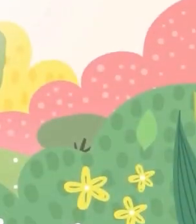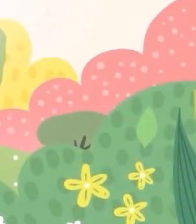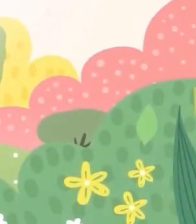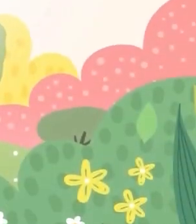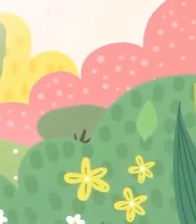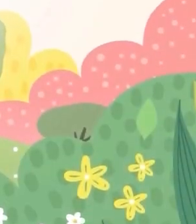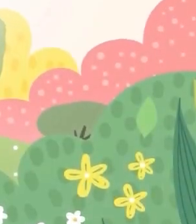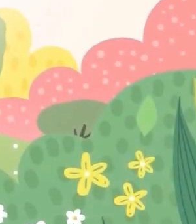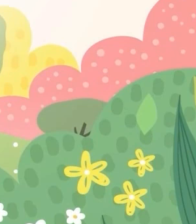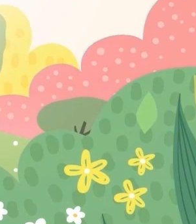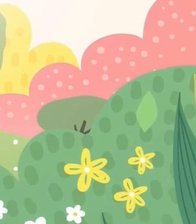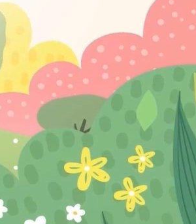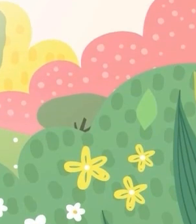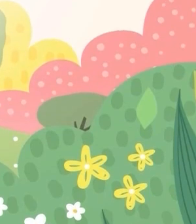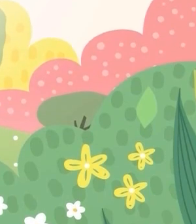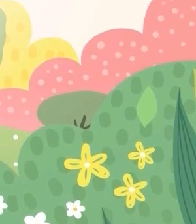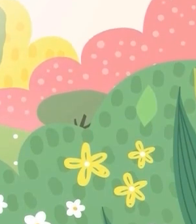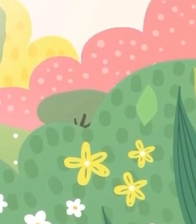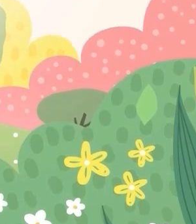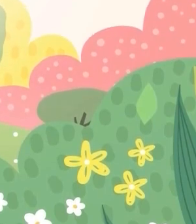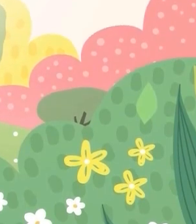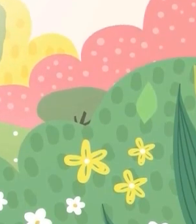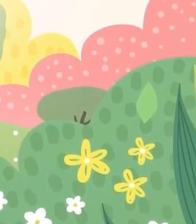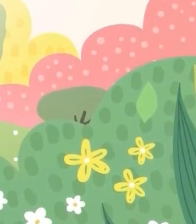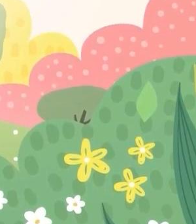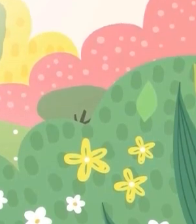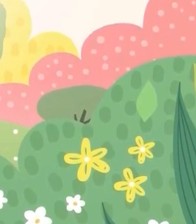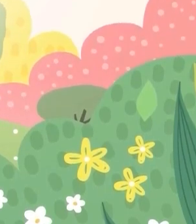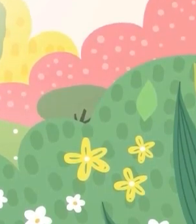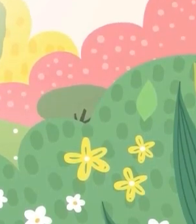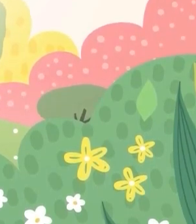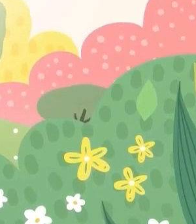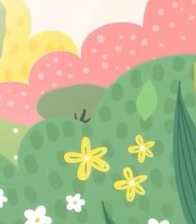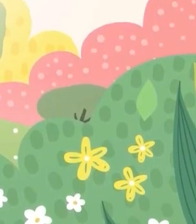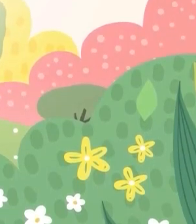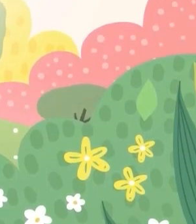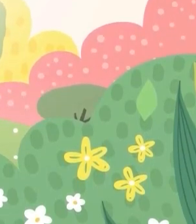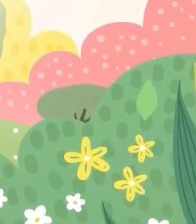어떤가요? 몸과 마음이 조금 편안해졌나요?